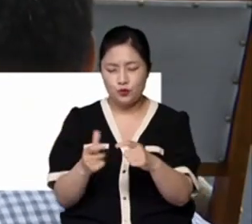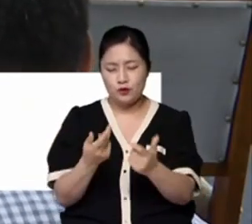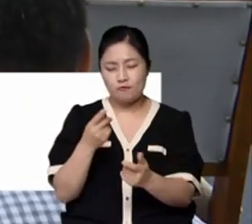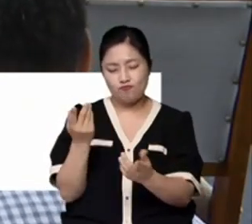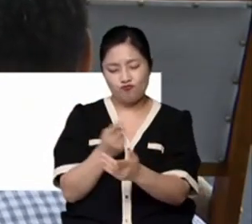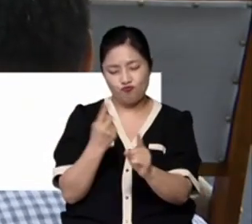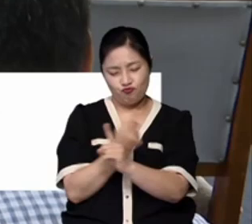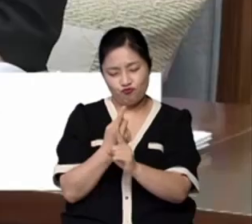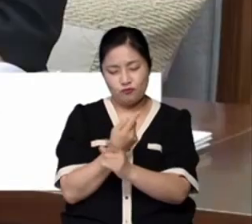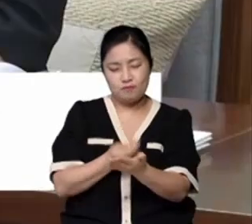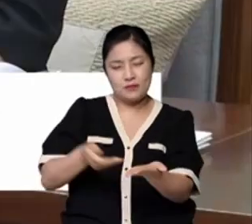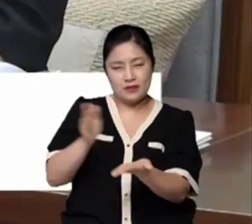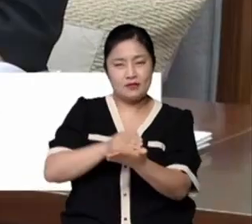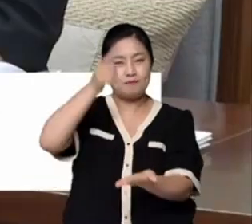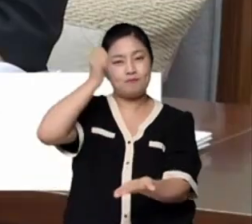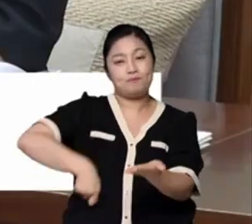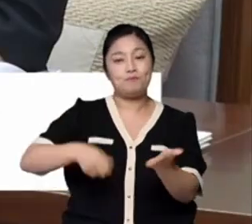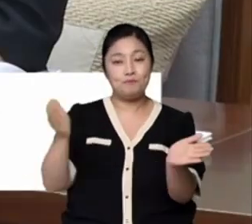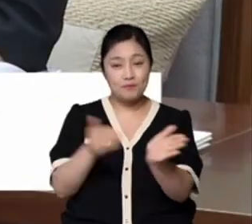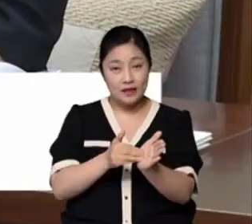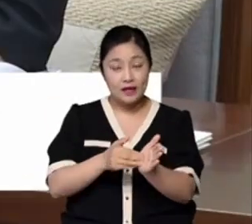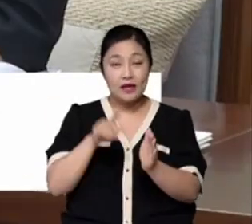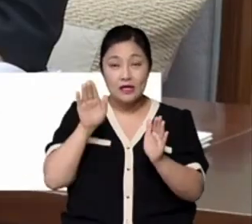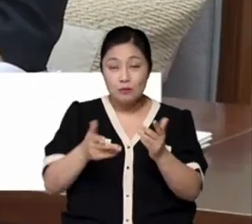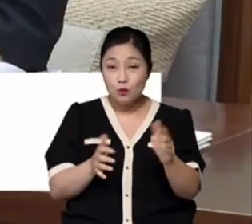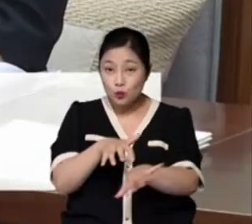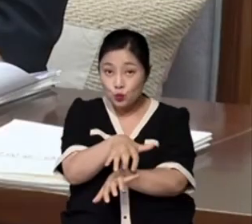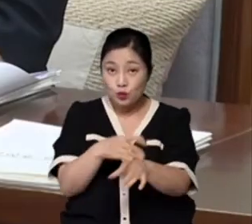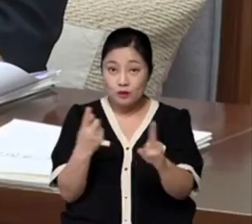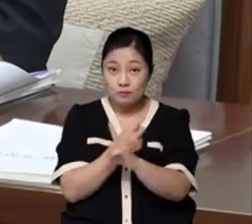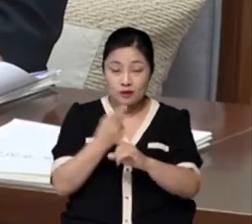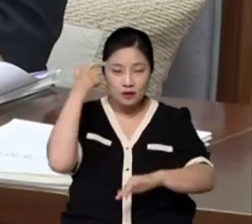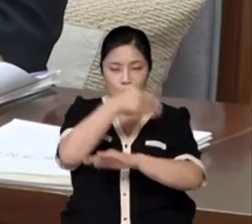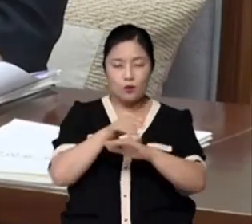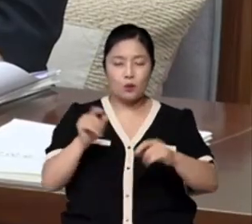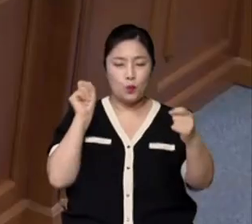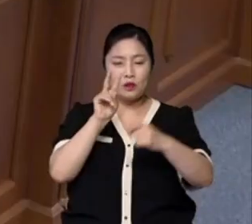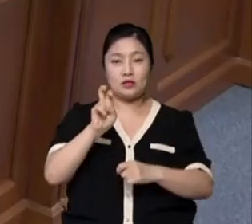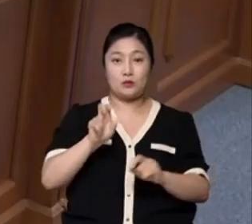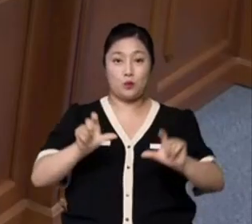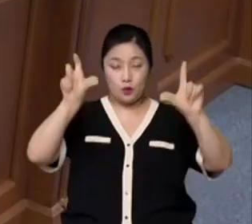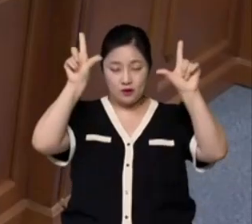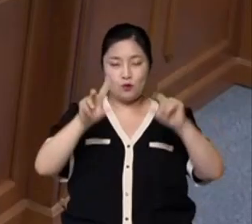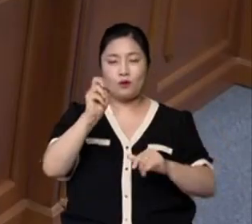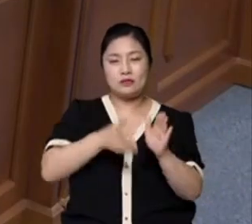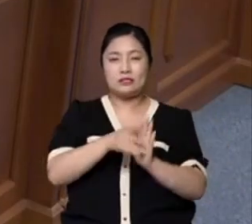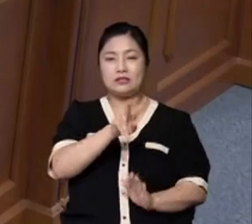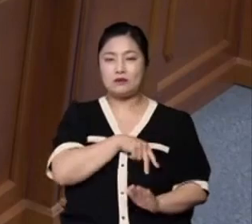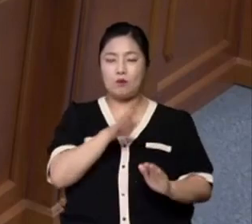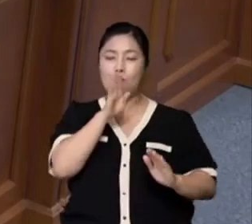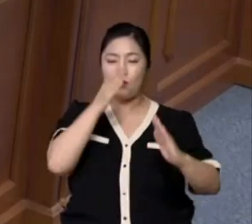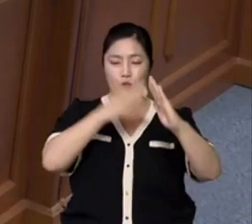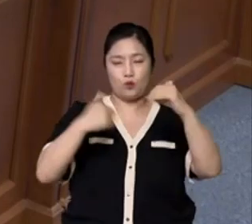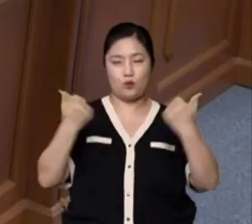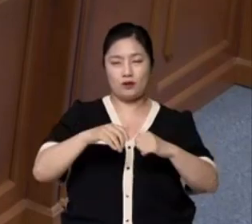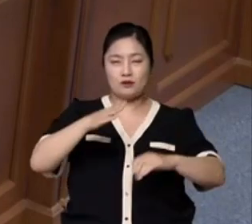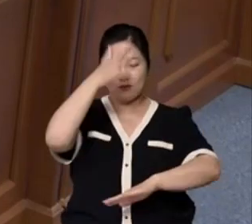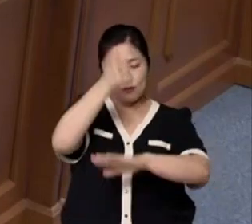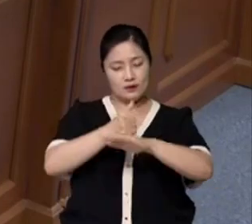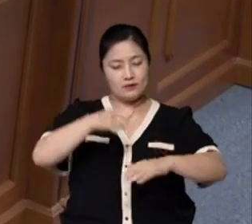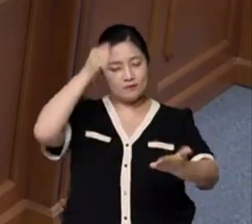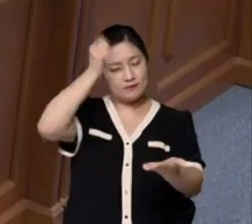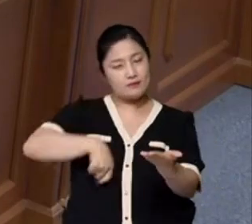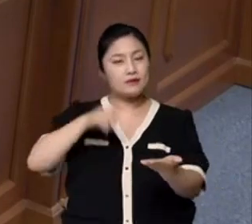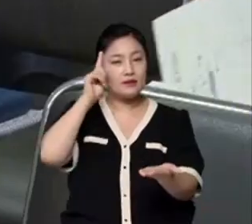발의해 안건을 통과시켰습니다. 이번 조직 개편안은 오는 25일 광주광역시의회 본회의에서 최종